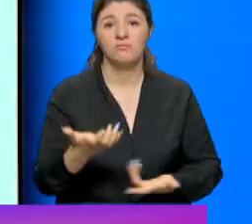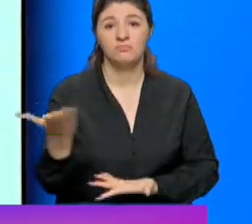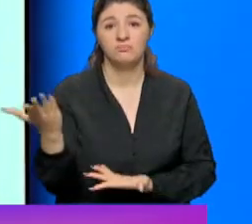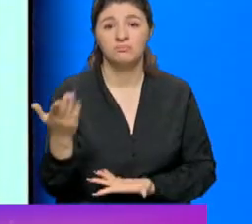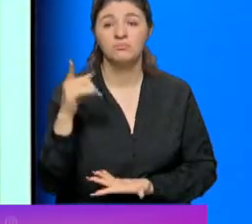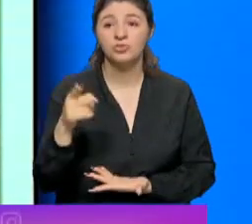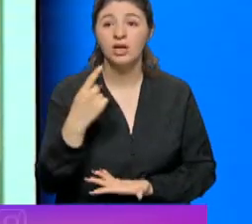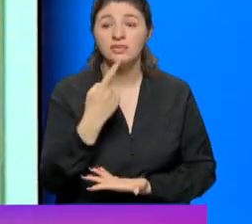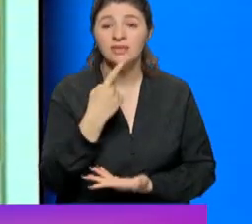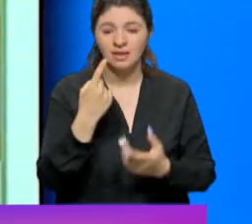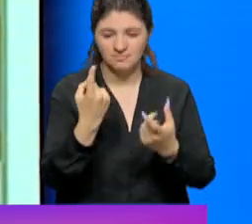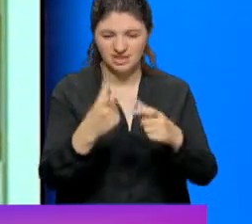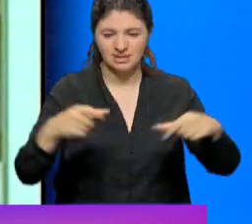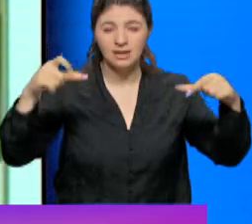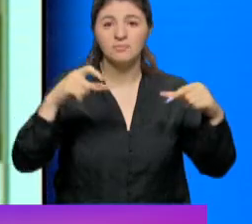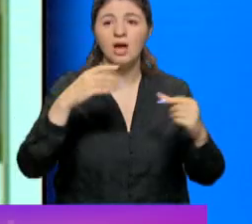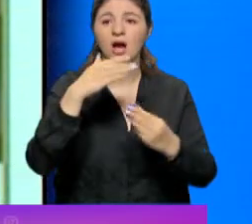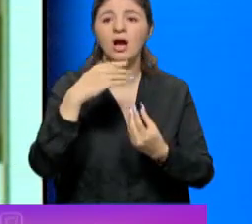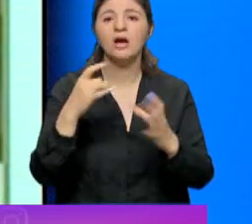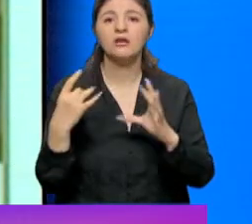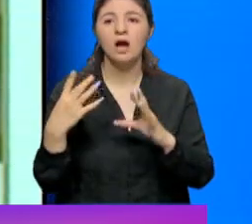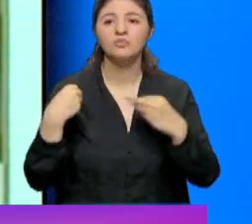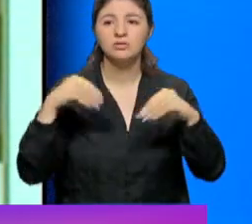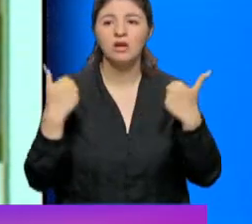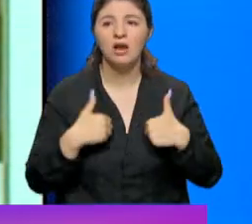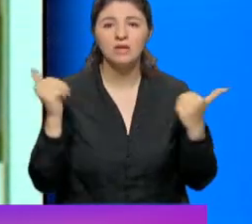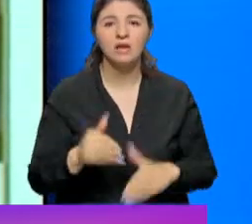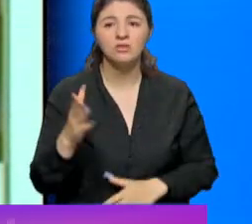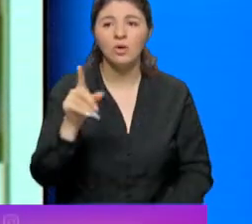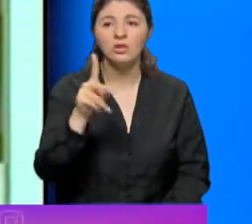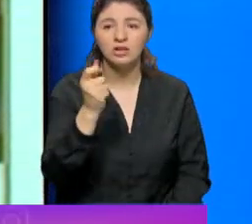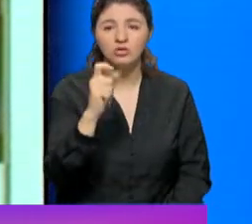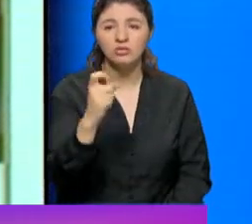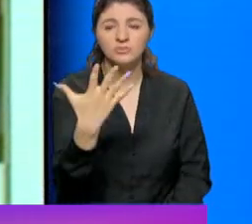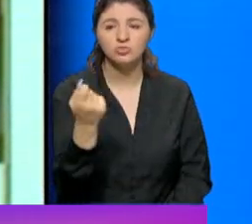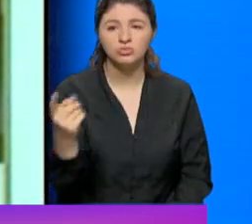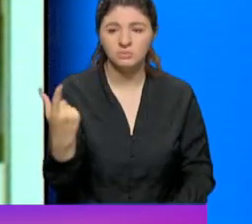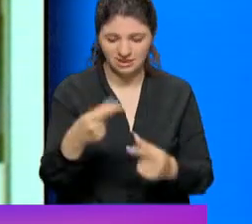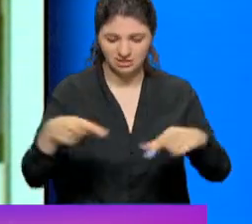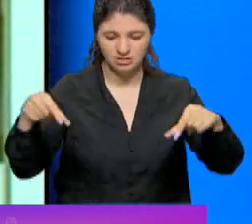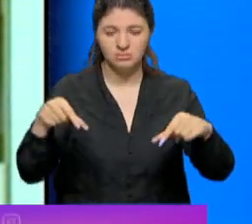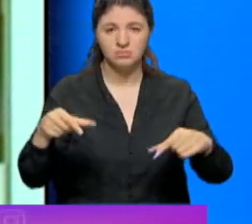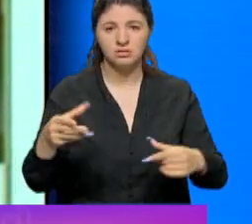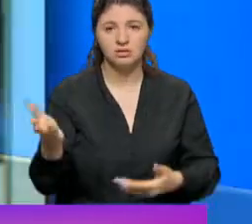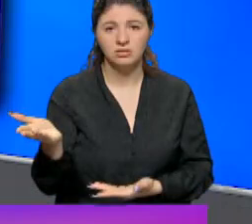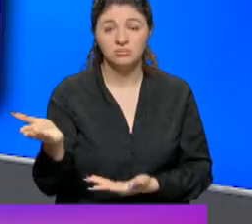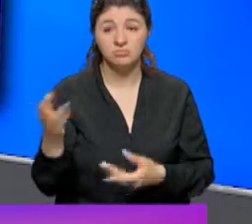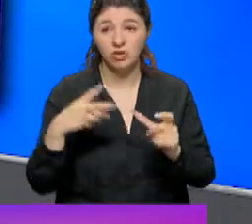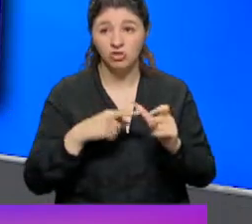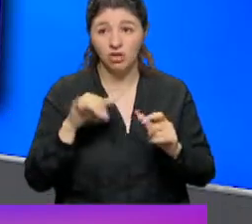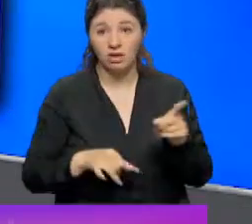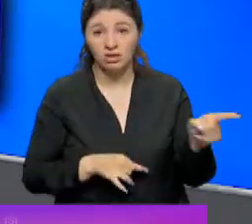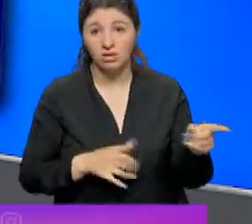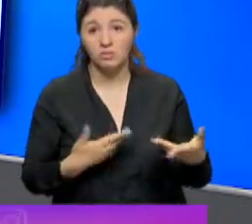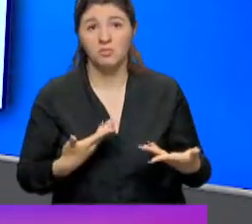bugün dilimle karpuz bu ülke haline geldik bakın 12 lira 95 kuruş Bir Dilim Karpuz Şan